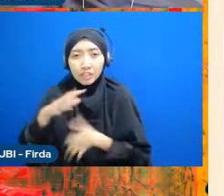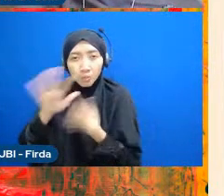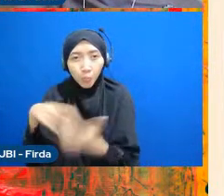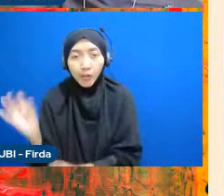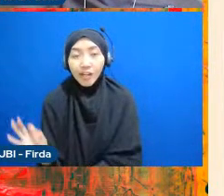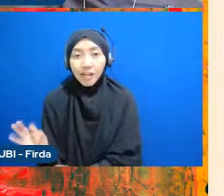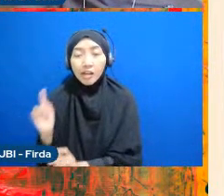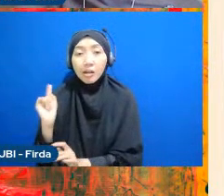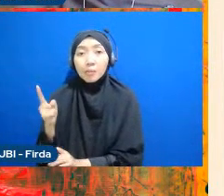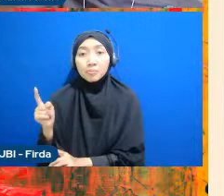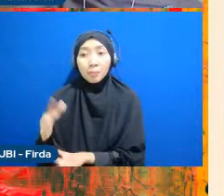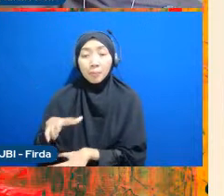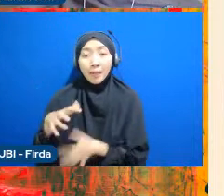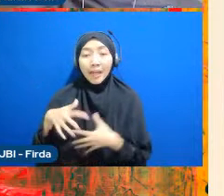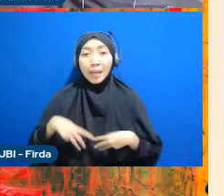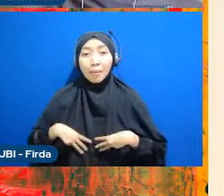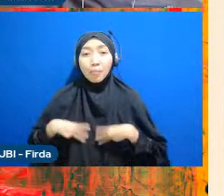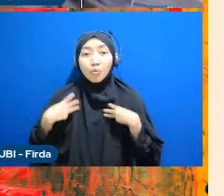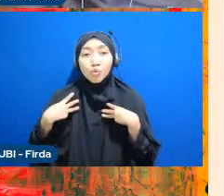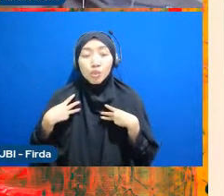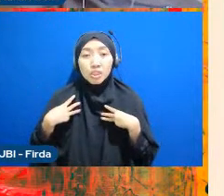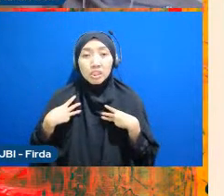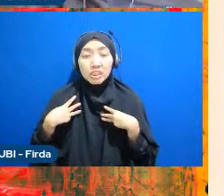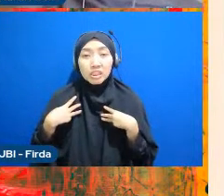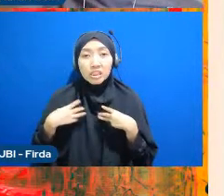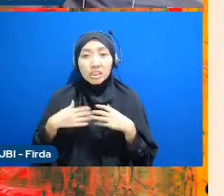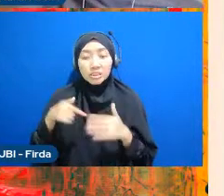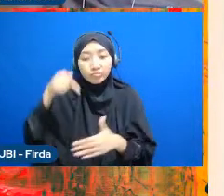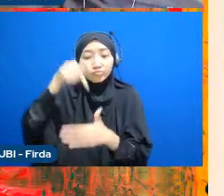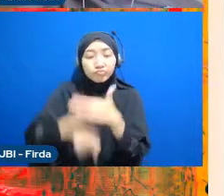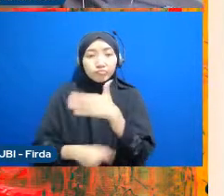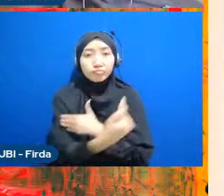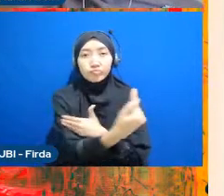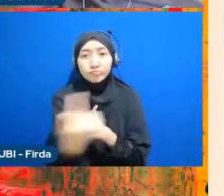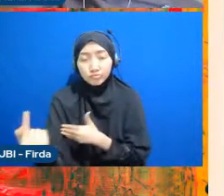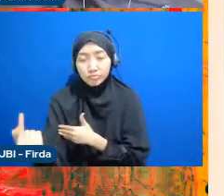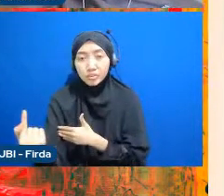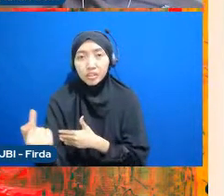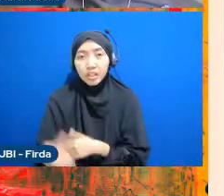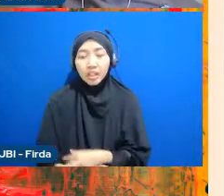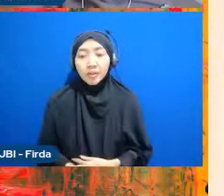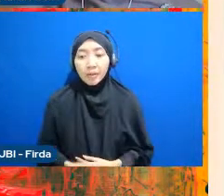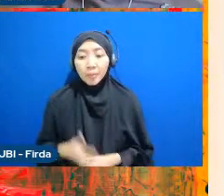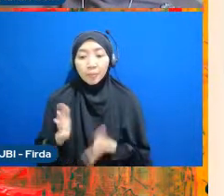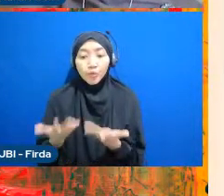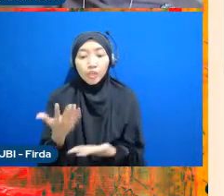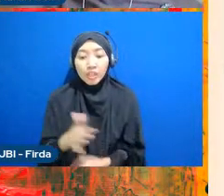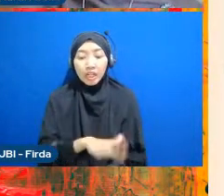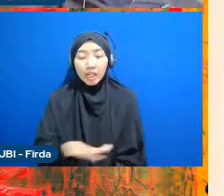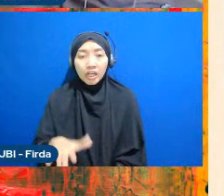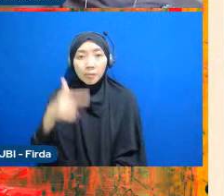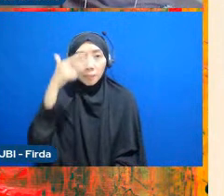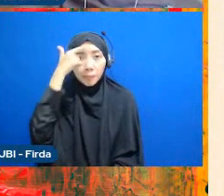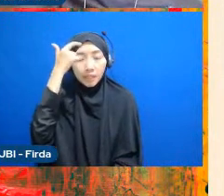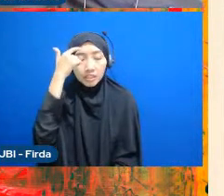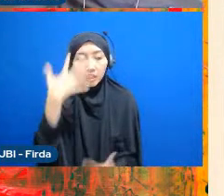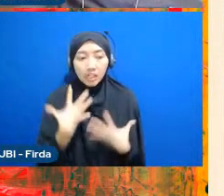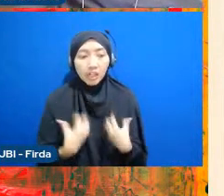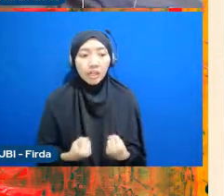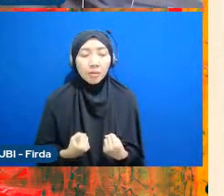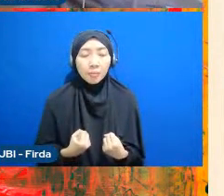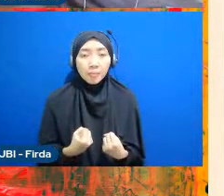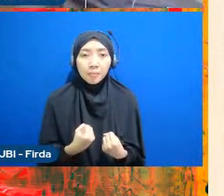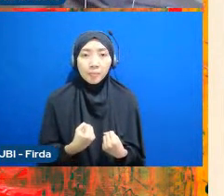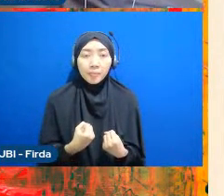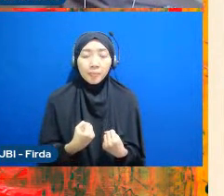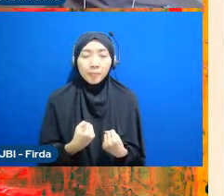memang emosi itu sangat unik, spesifik setiap anak. Mungkin ketika anak itu belajar, ketika harapannya tidak tercapai, dia